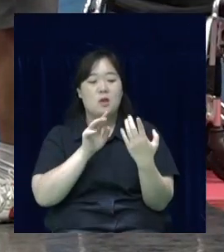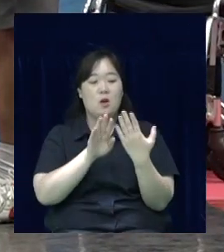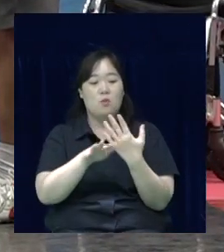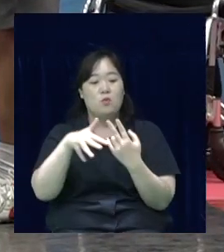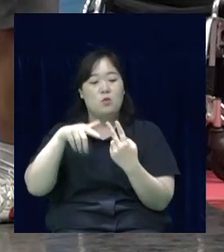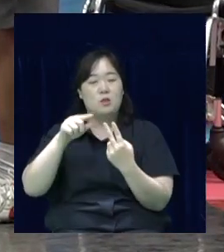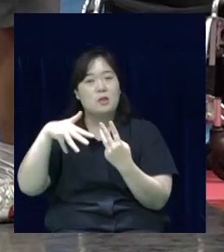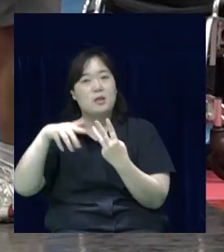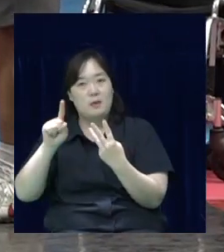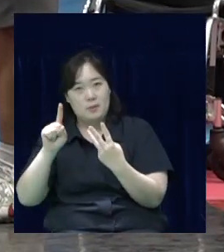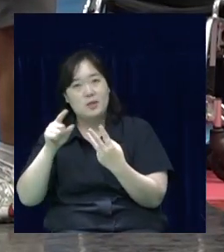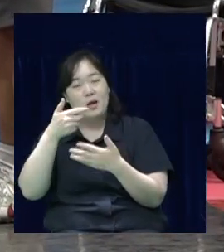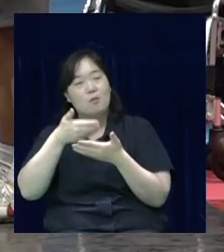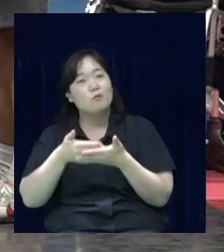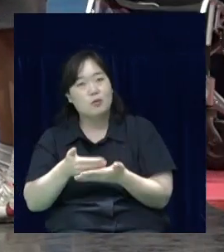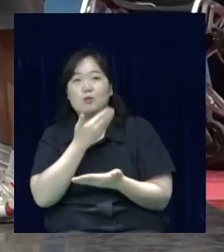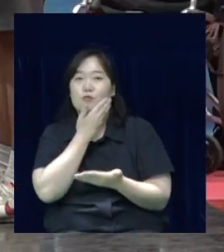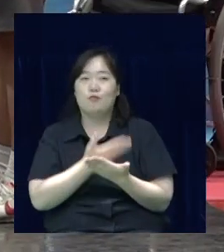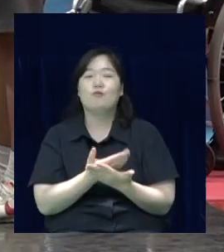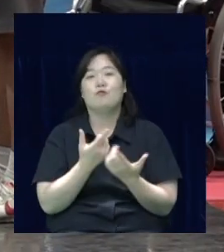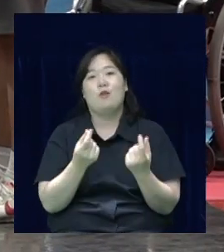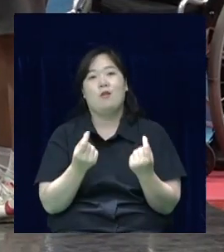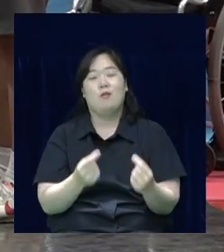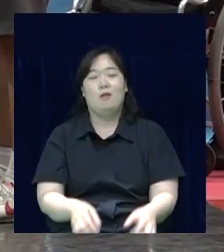3차를 또 살펴봐야 되겠군요. 네.